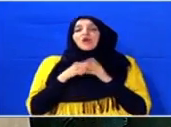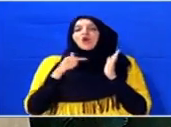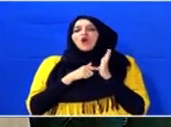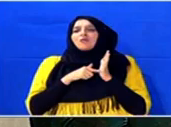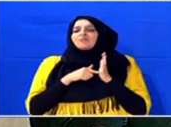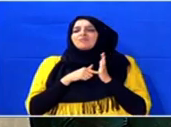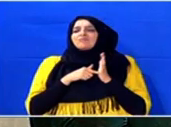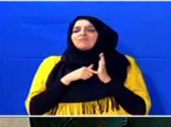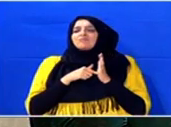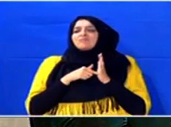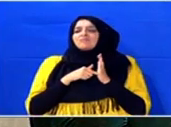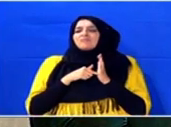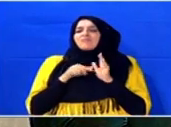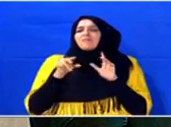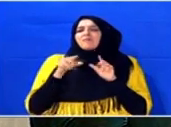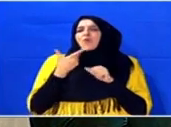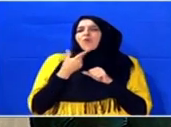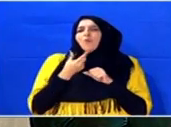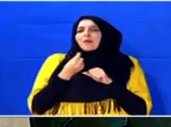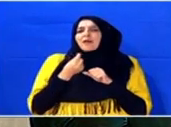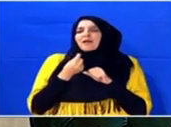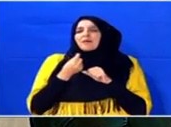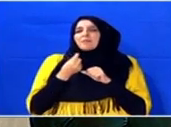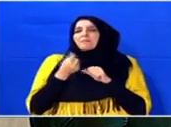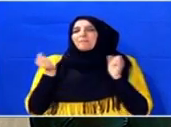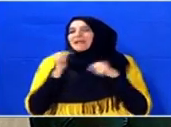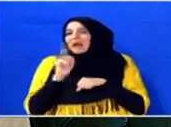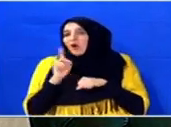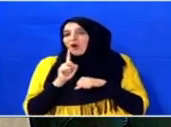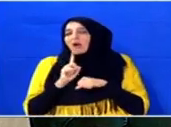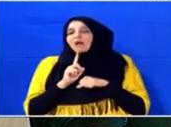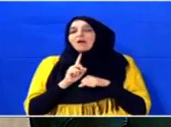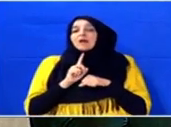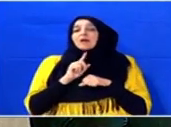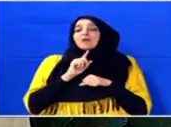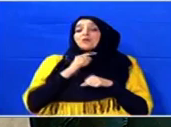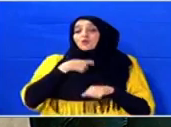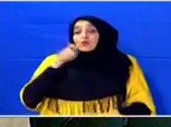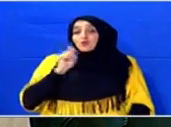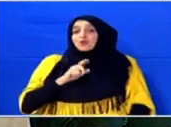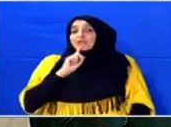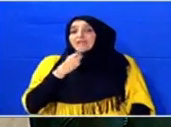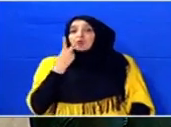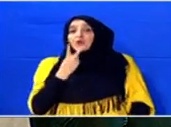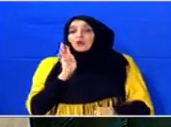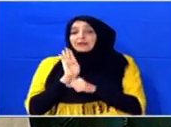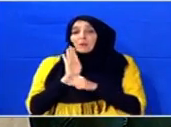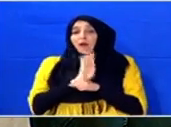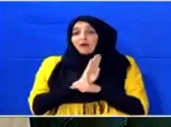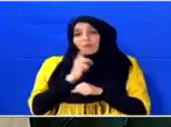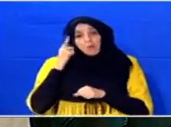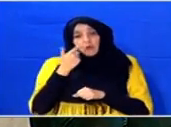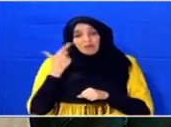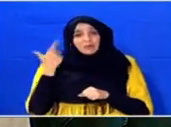والحكمان لهما مده الشهرين من اجل رفع التقرير الى القاضي وطبعا هذه